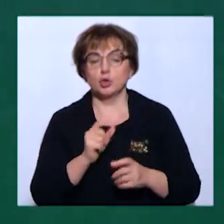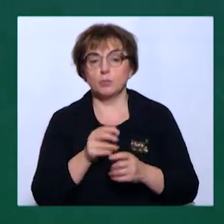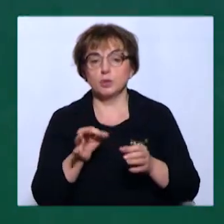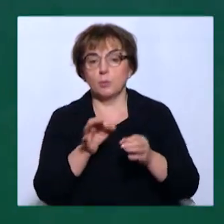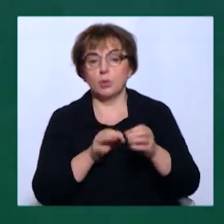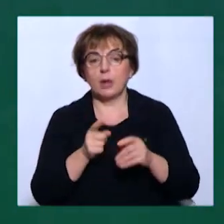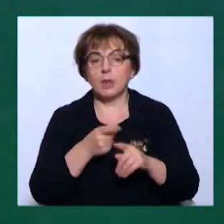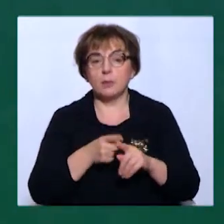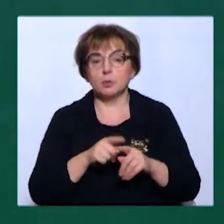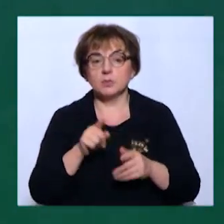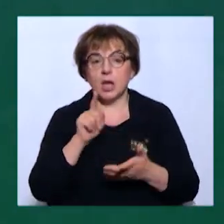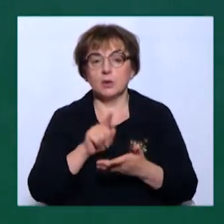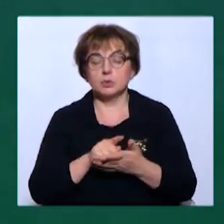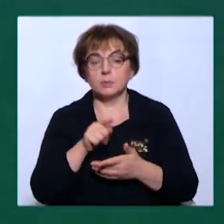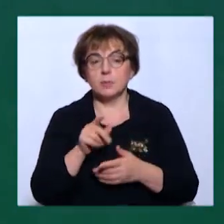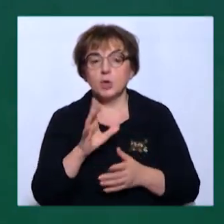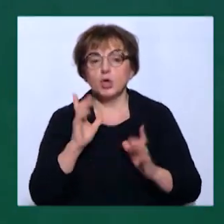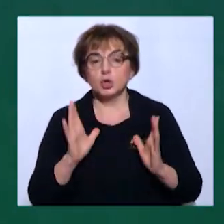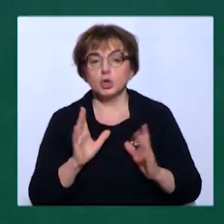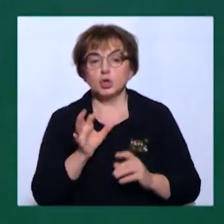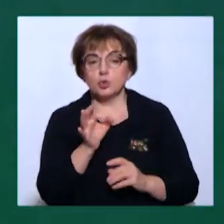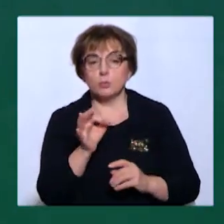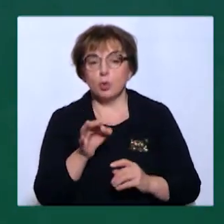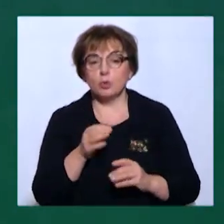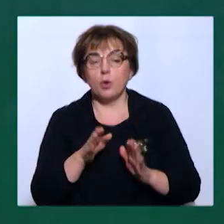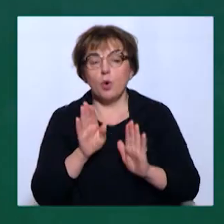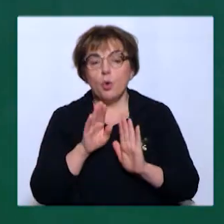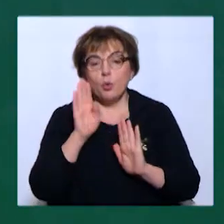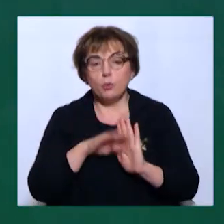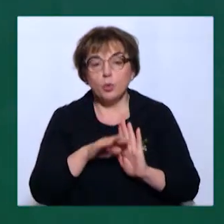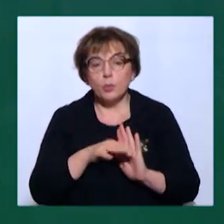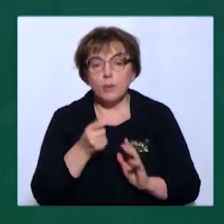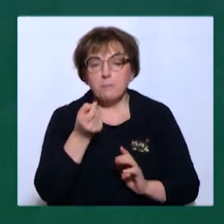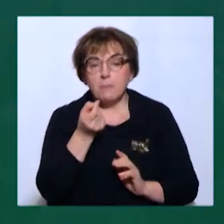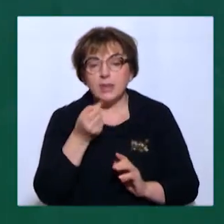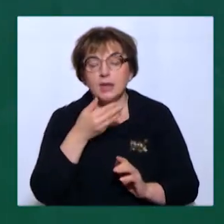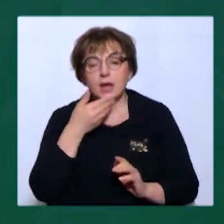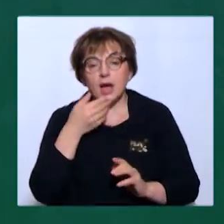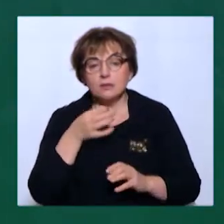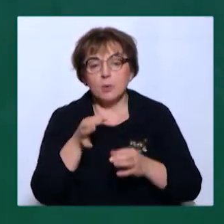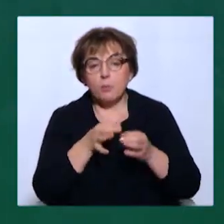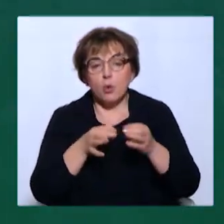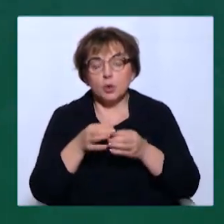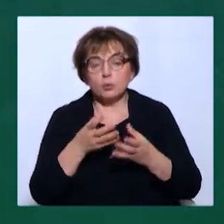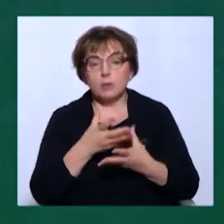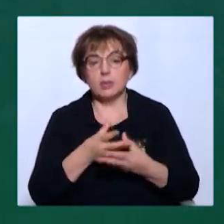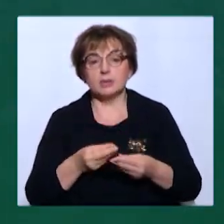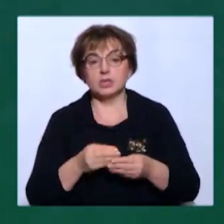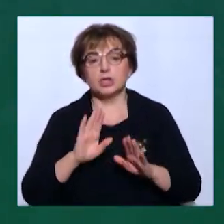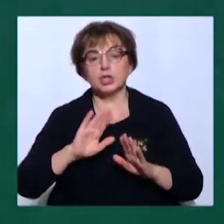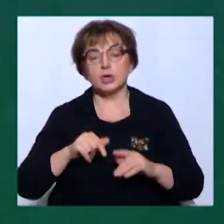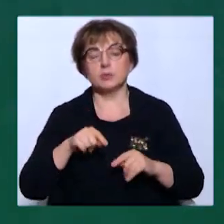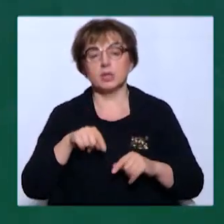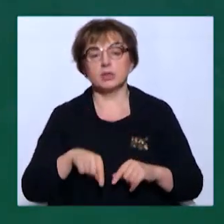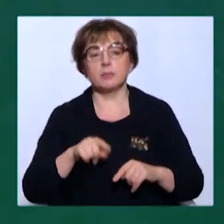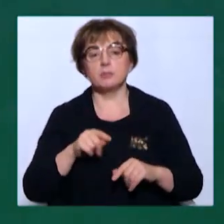არის ამ დიდი ზომის მოლეკულების უფრო პატარა, მარტივი ზომის მოლეკულებად დაშლა და შემდეგ